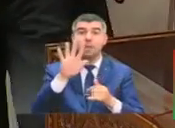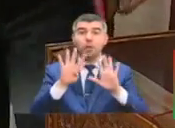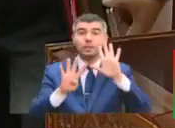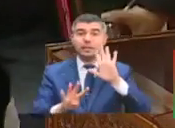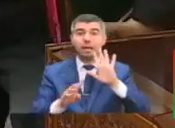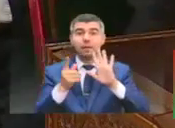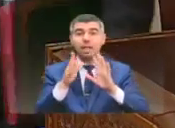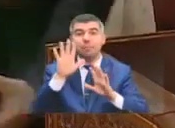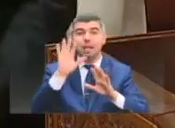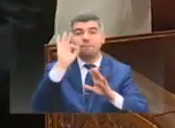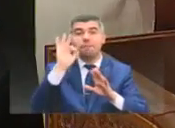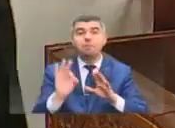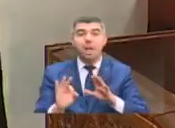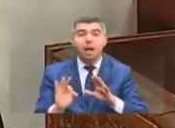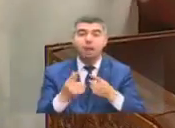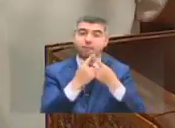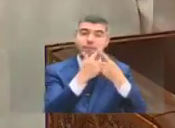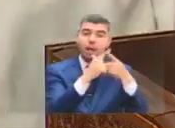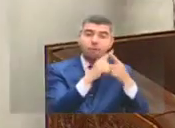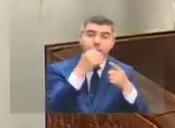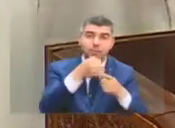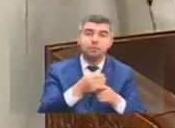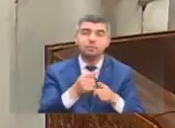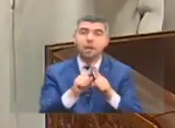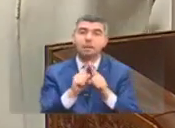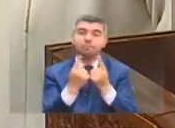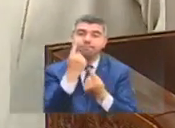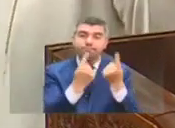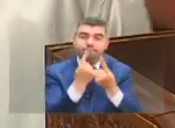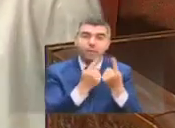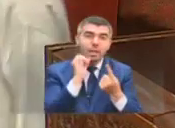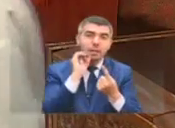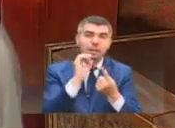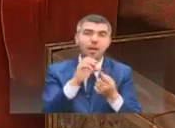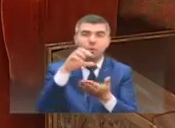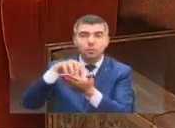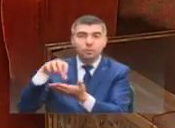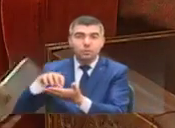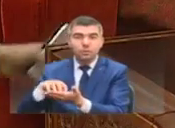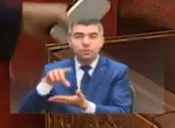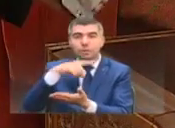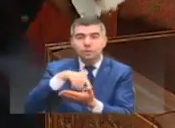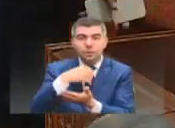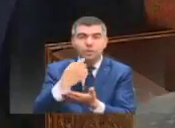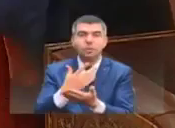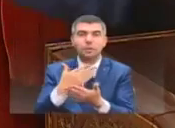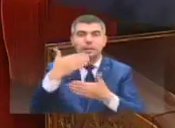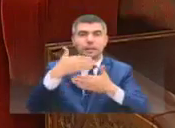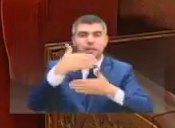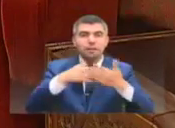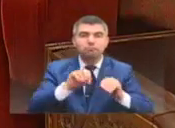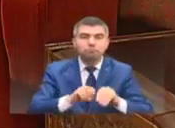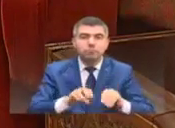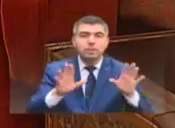الجهات. الآن هناك مشروع من أجل معالجة هذه الاختلالات على مستوى المناطق فيما يعرف بمجال تأهيل الترابي للمناطق